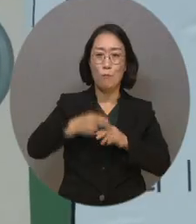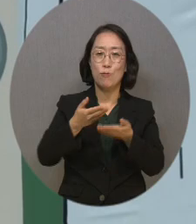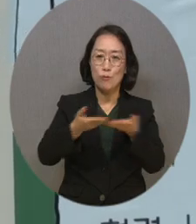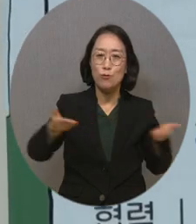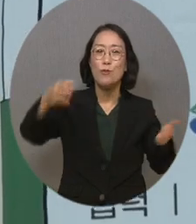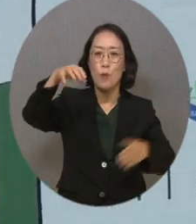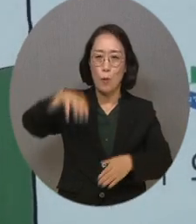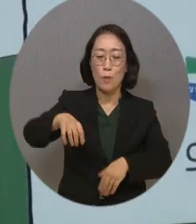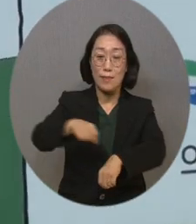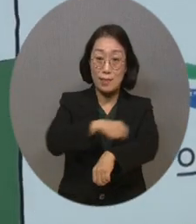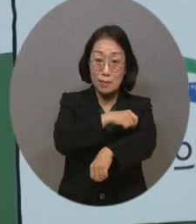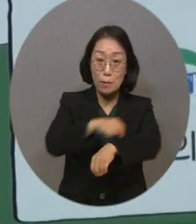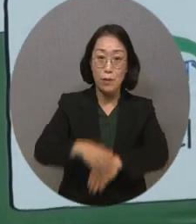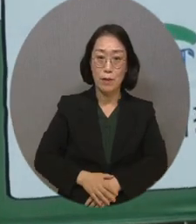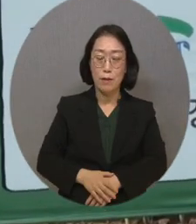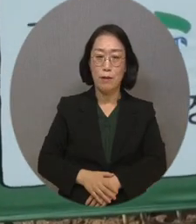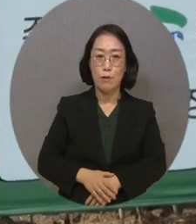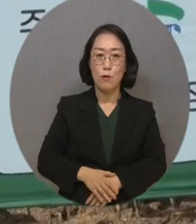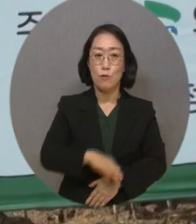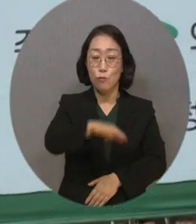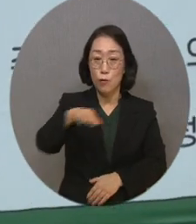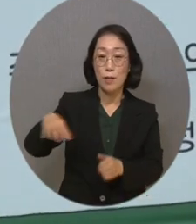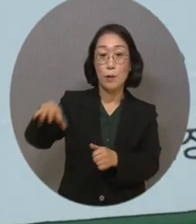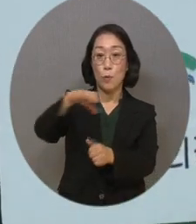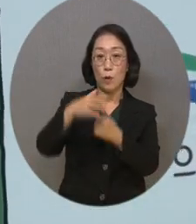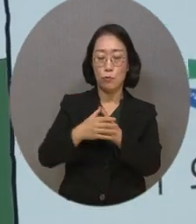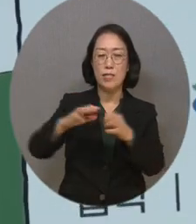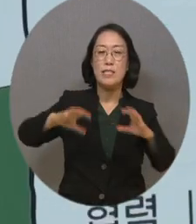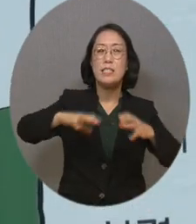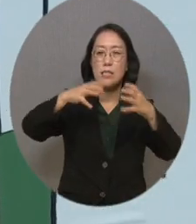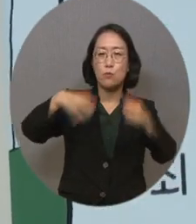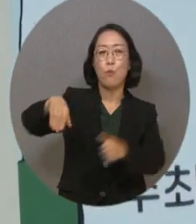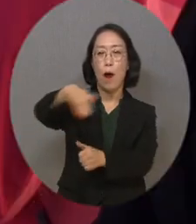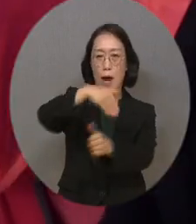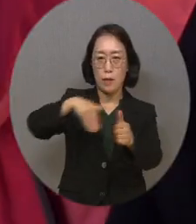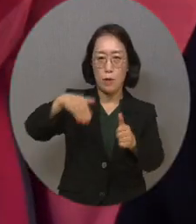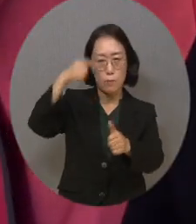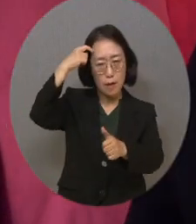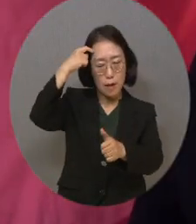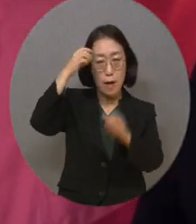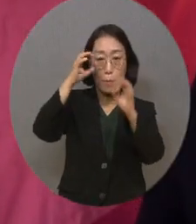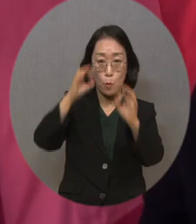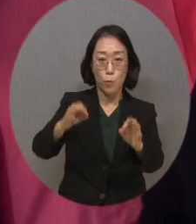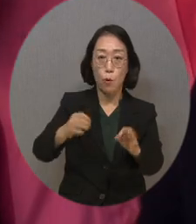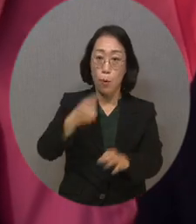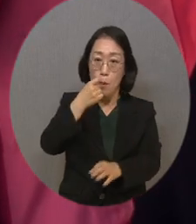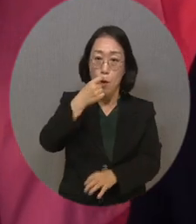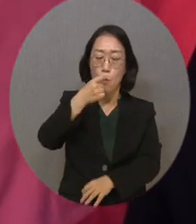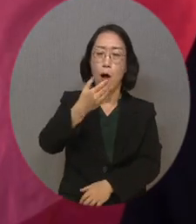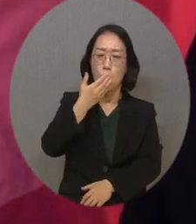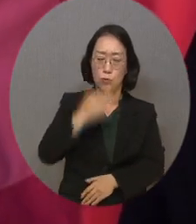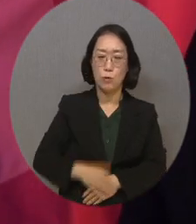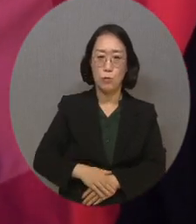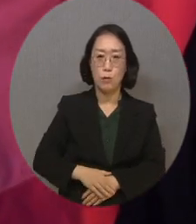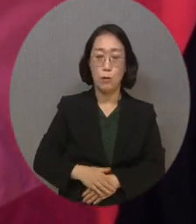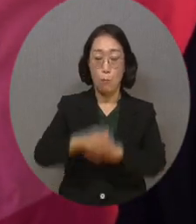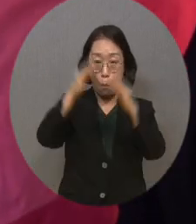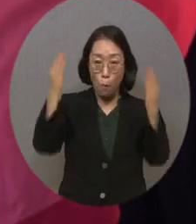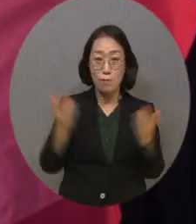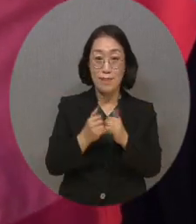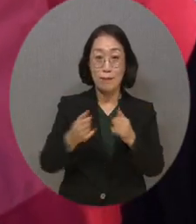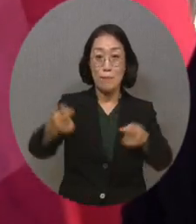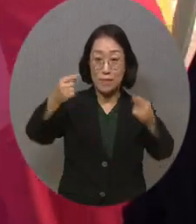현장. 특별히 우리를 지켜줄 지구 환경을 생각할 수 있도록 기획된 배움의 장에서 시민들의 참여